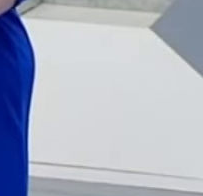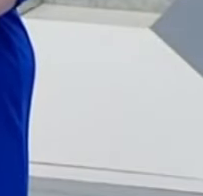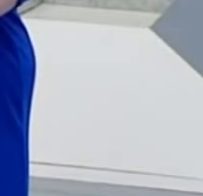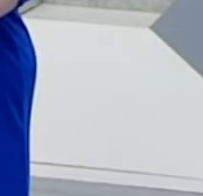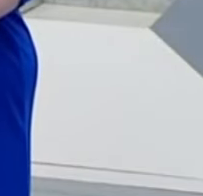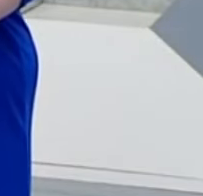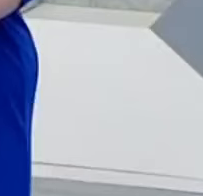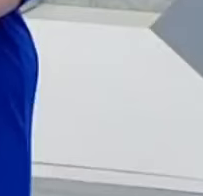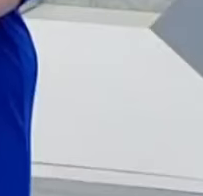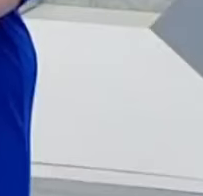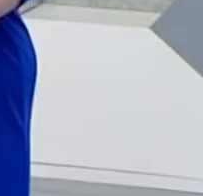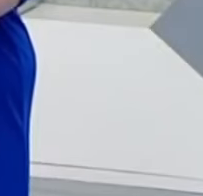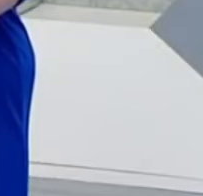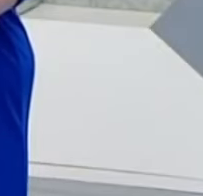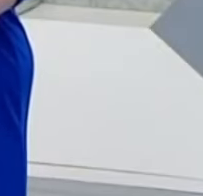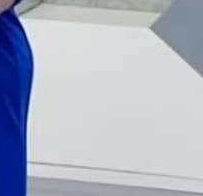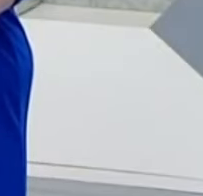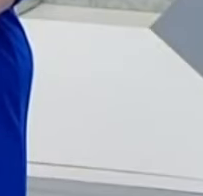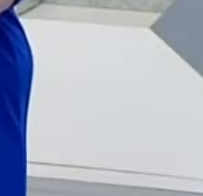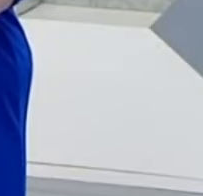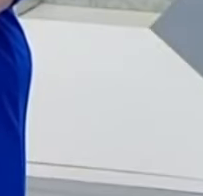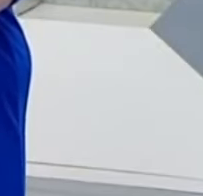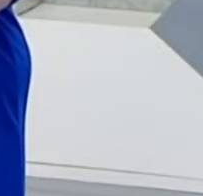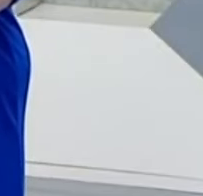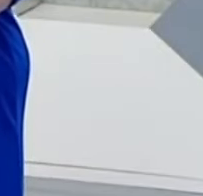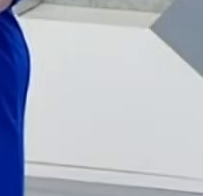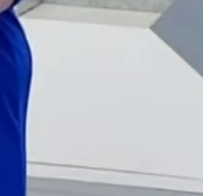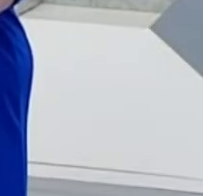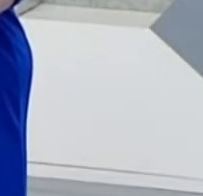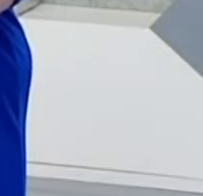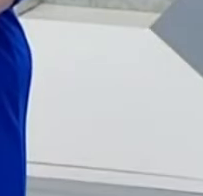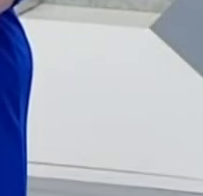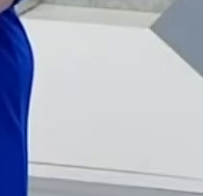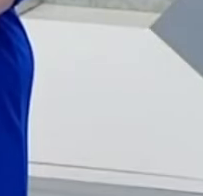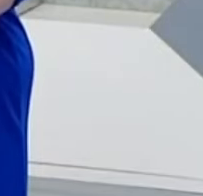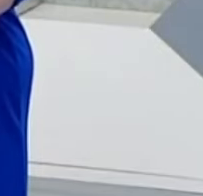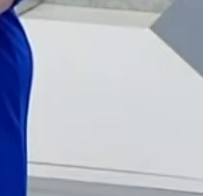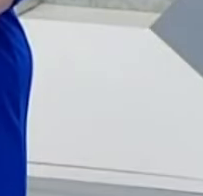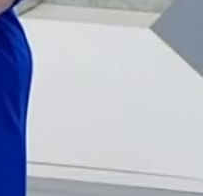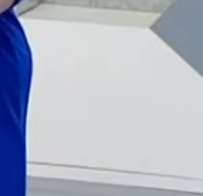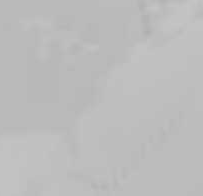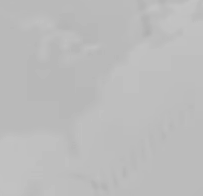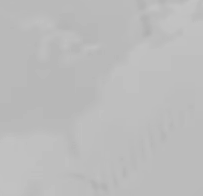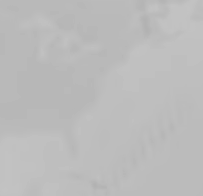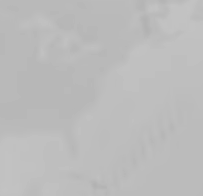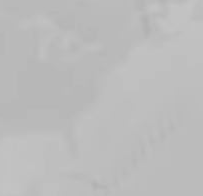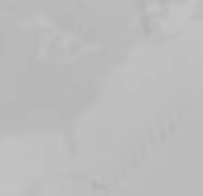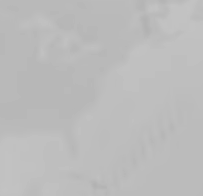GMA Pinoy TV at sa www.gmanews.tv.